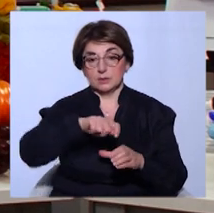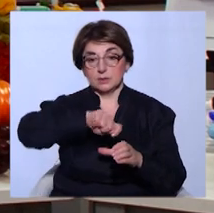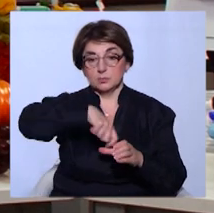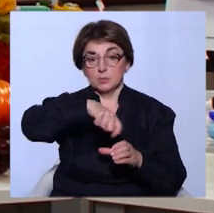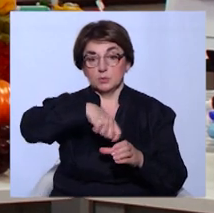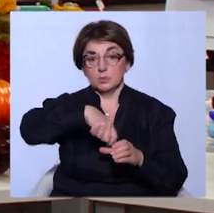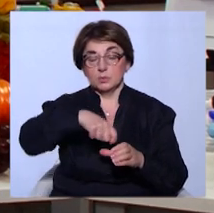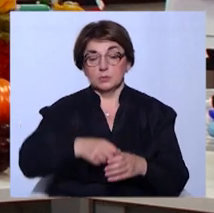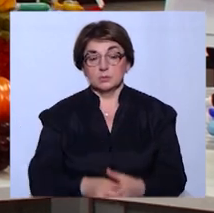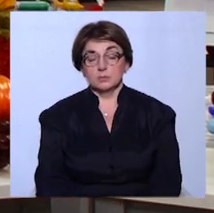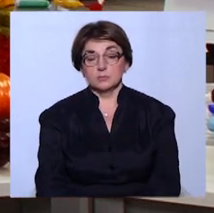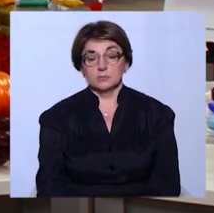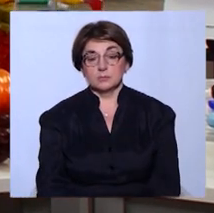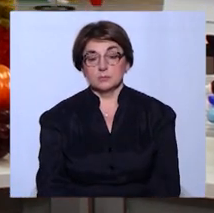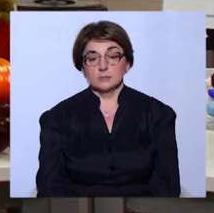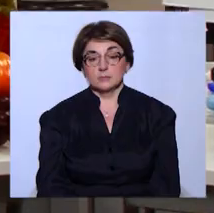აი ასე.